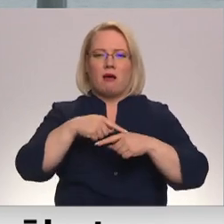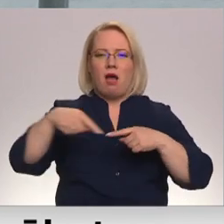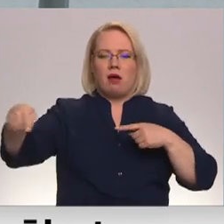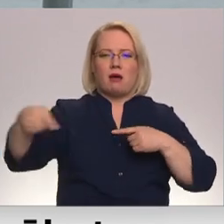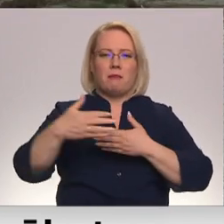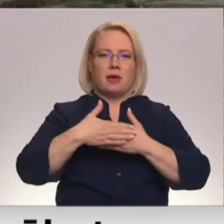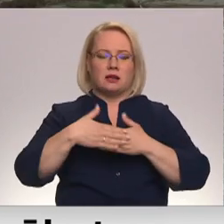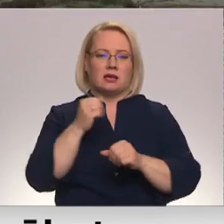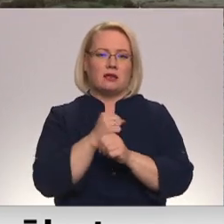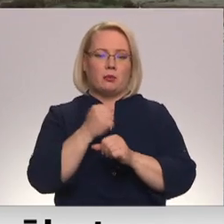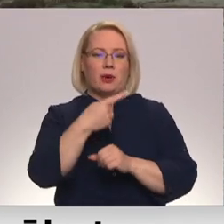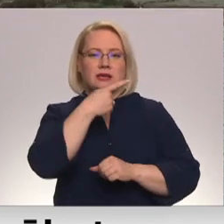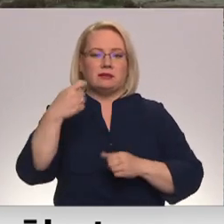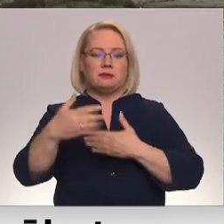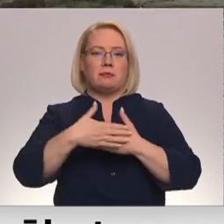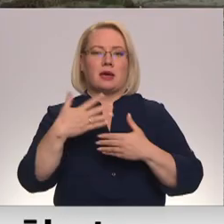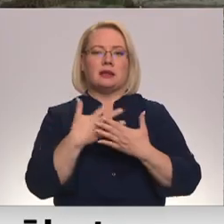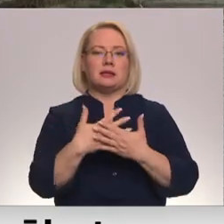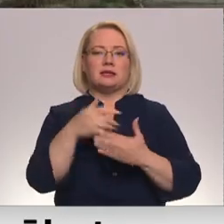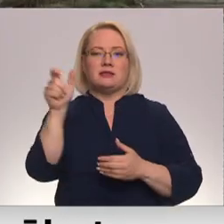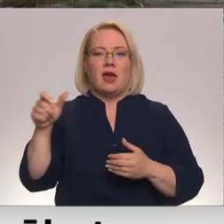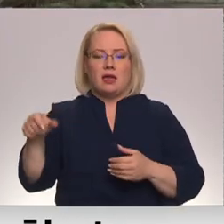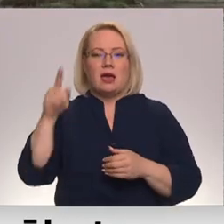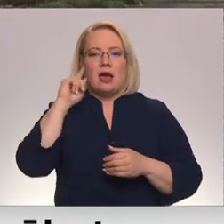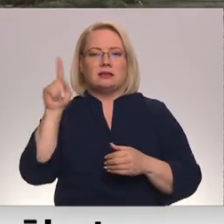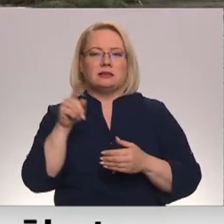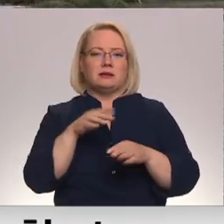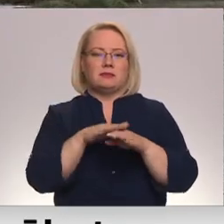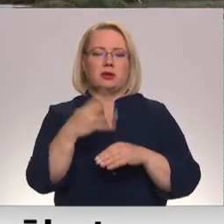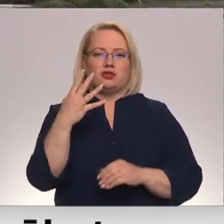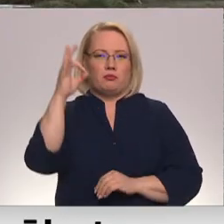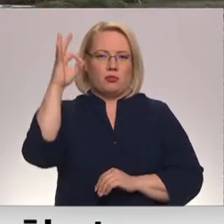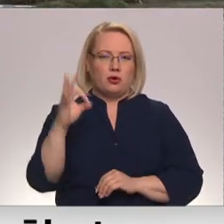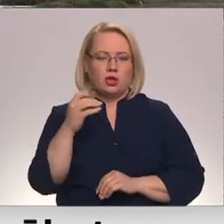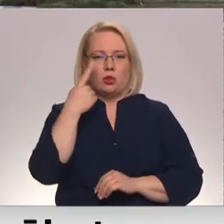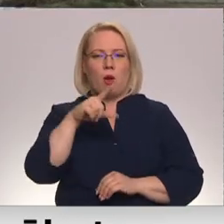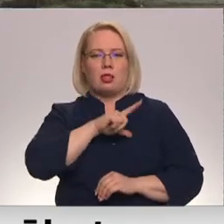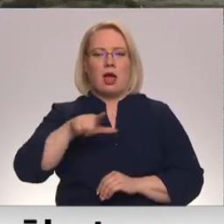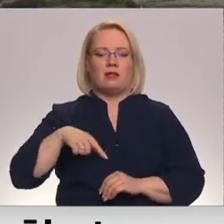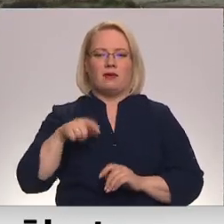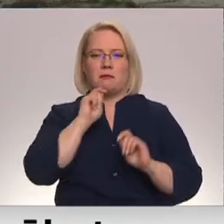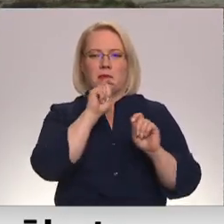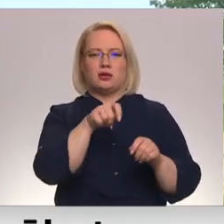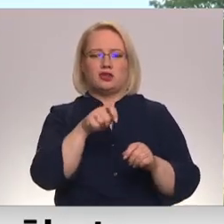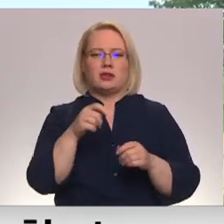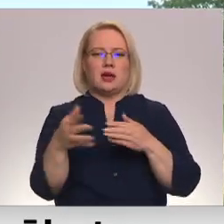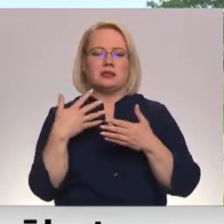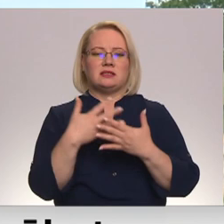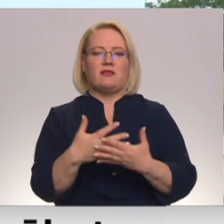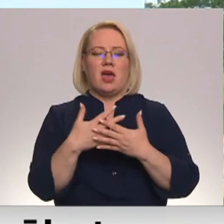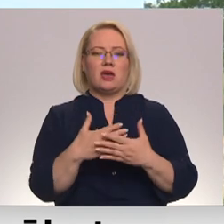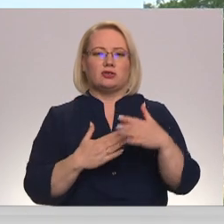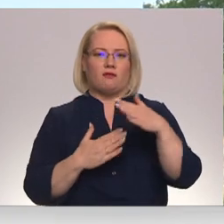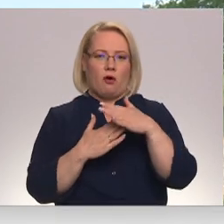darbojas vien ap 100 piekrastes zvejnieku, kas apgūst mazāk par 4% no Latvijai piešķirtās zvejas kvotas.